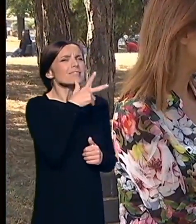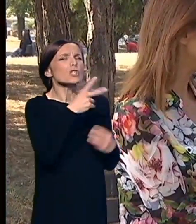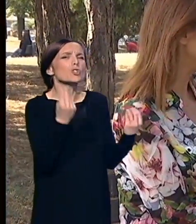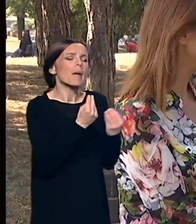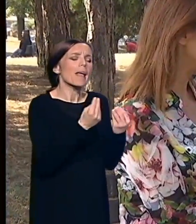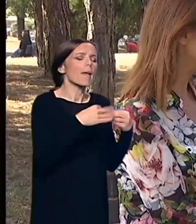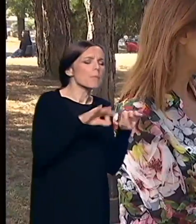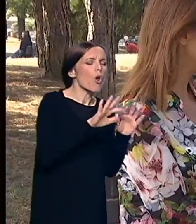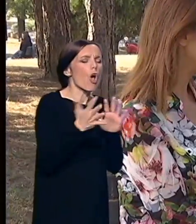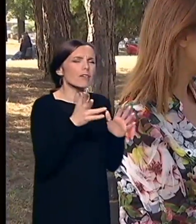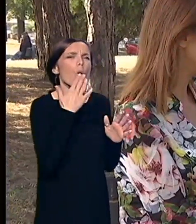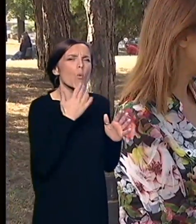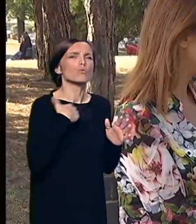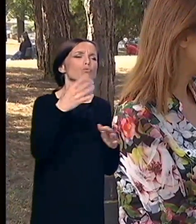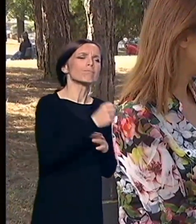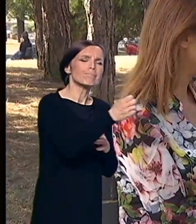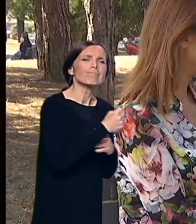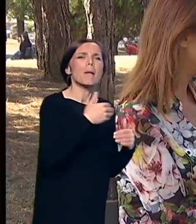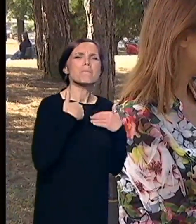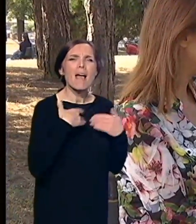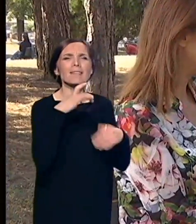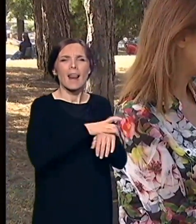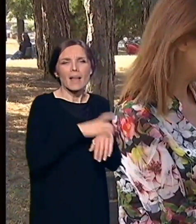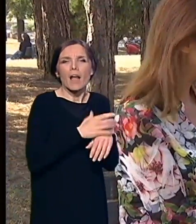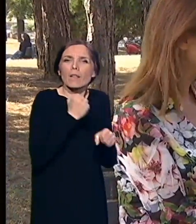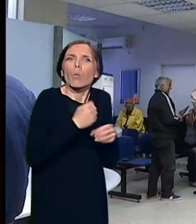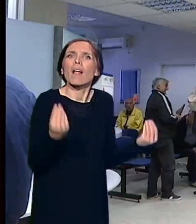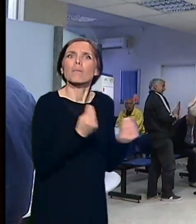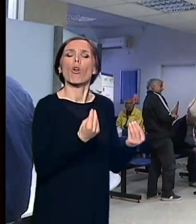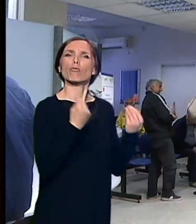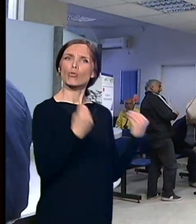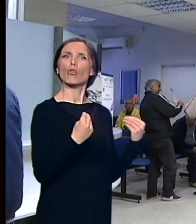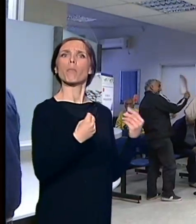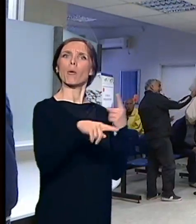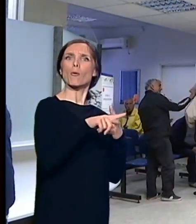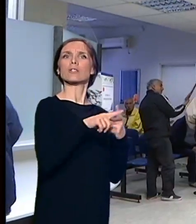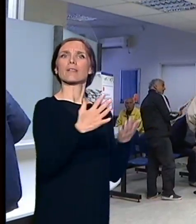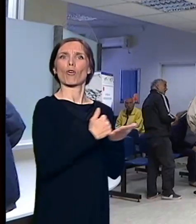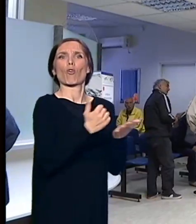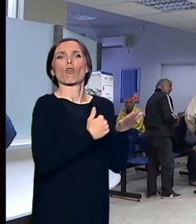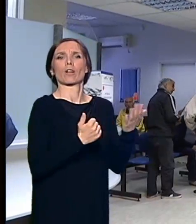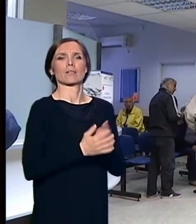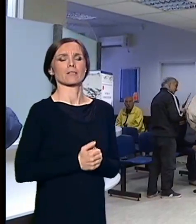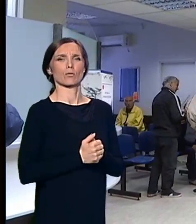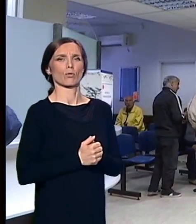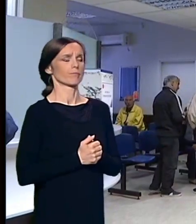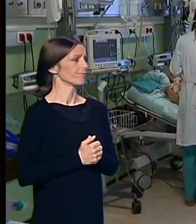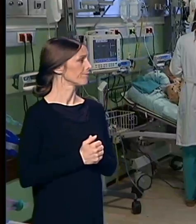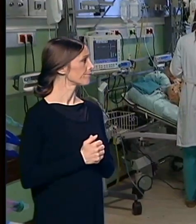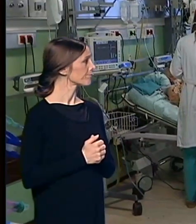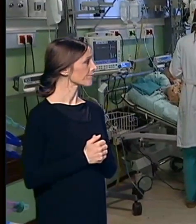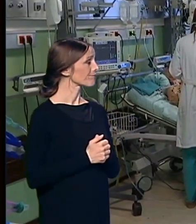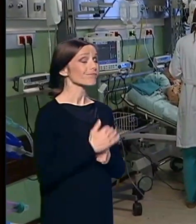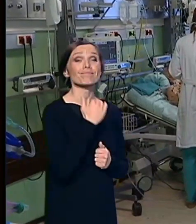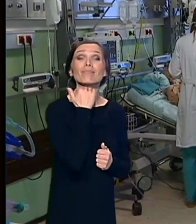tu mlade doktore i da nešto uradimo lepo i korisno. Ako bismo razgovarali na koji način bi